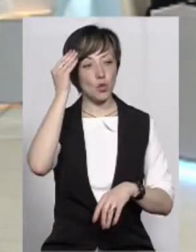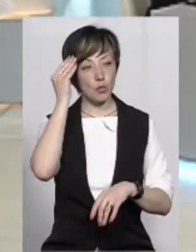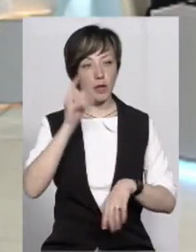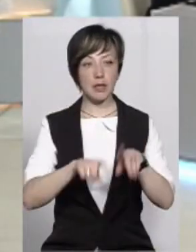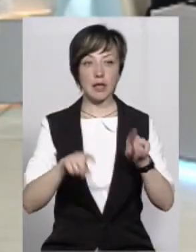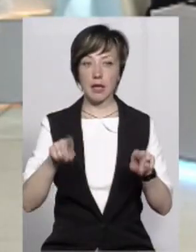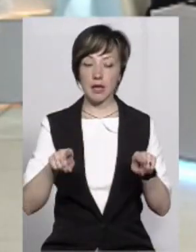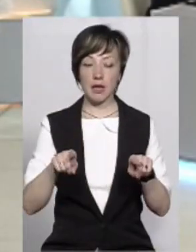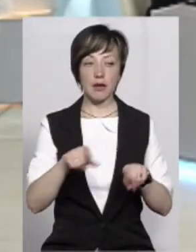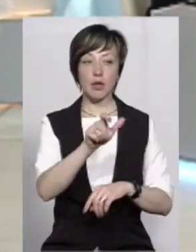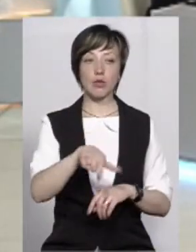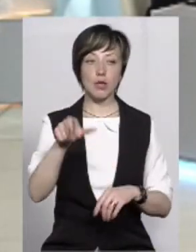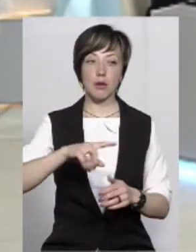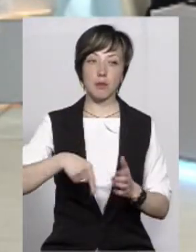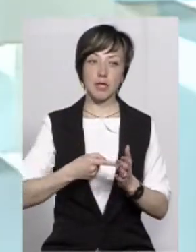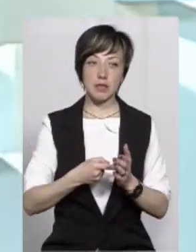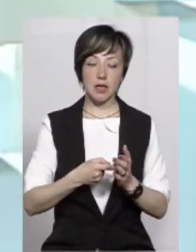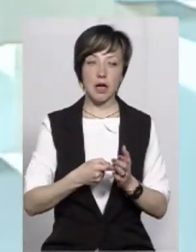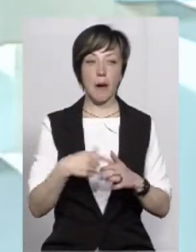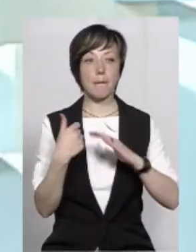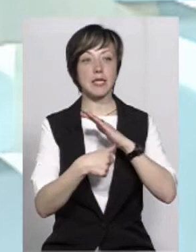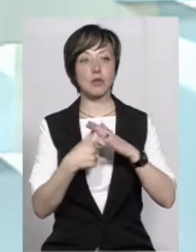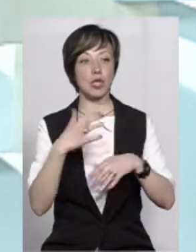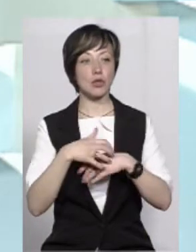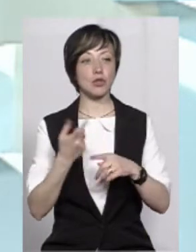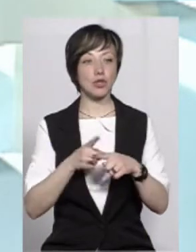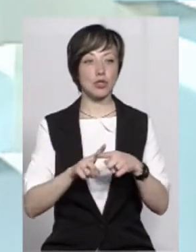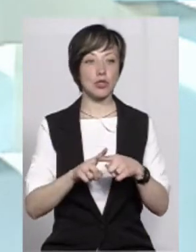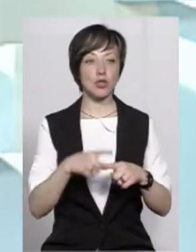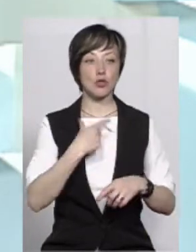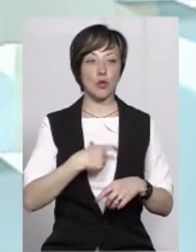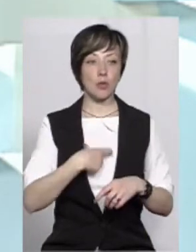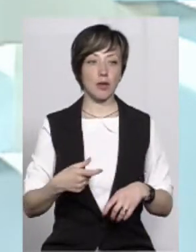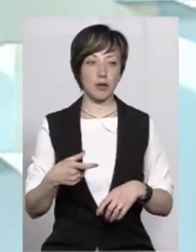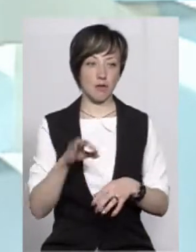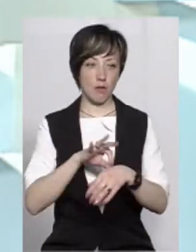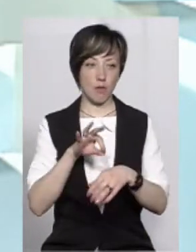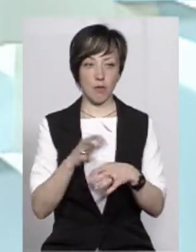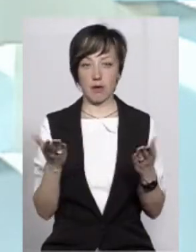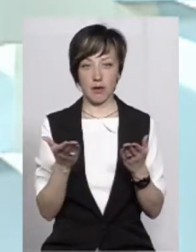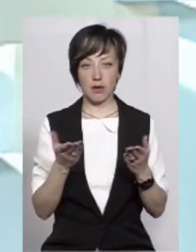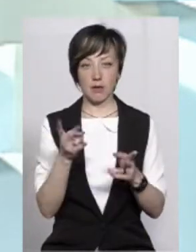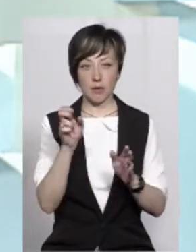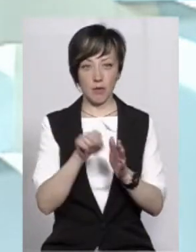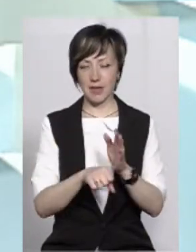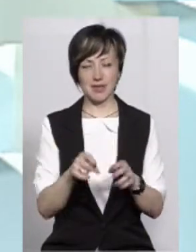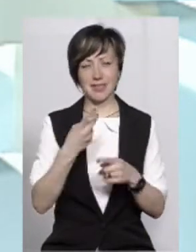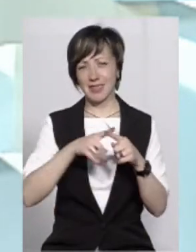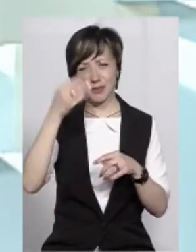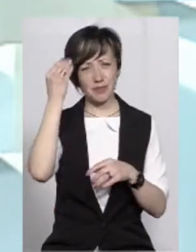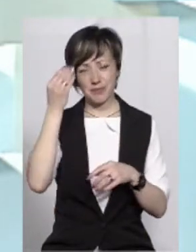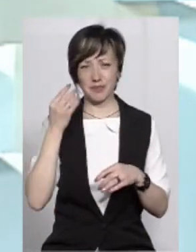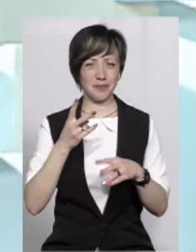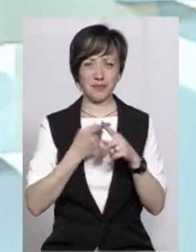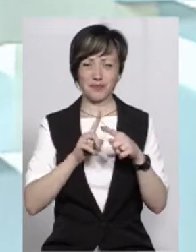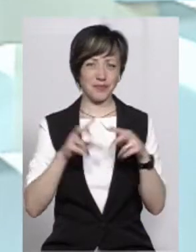думка деяких мешканців міста. От, значить, безпритульний кіт, значить, він на собі щось переносить, якусь хворобу. Його треба вбити. Це все, ну, ну,